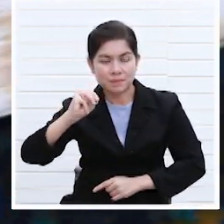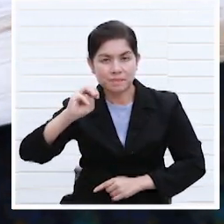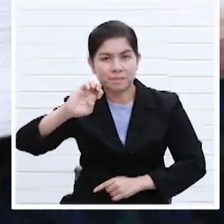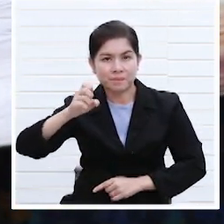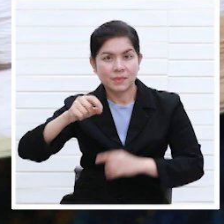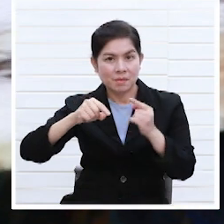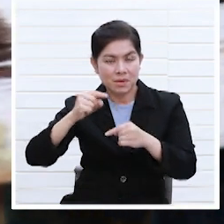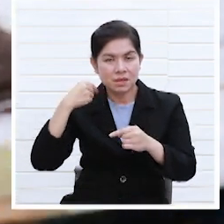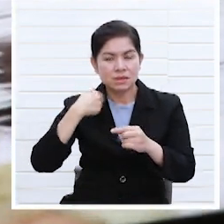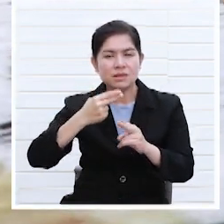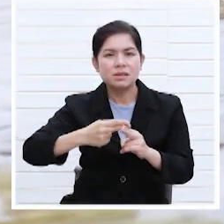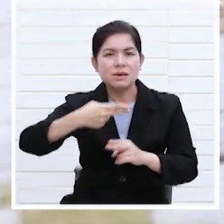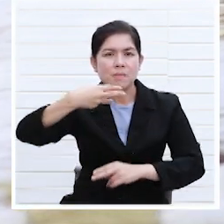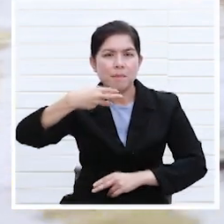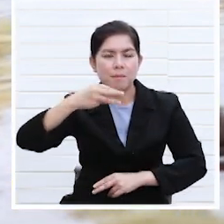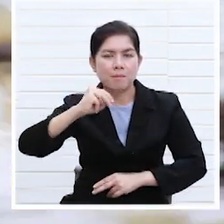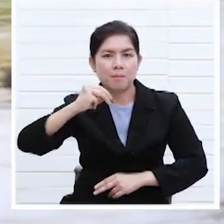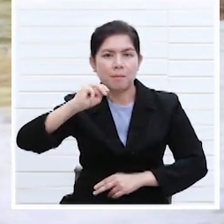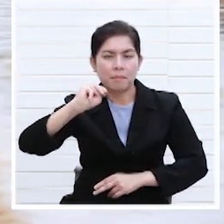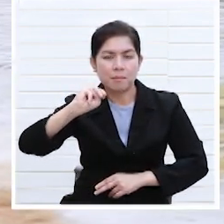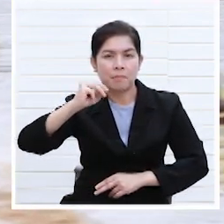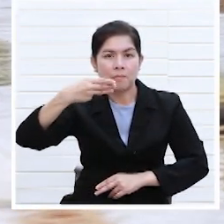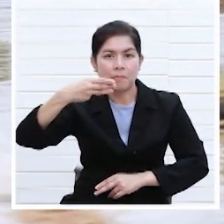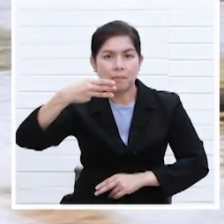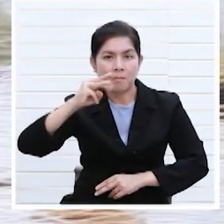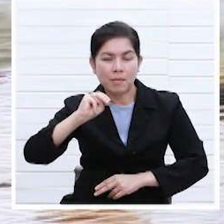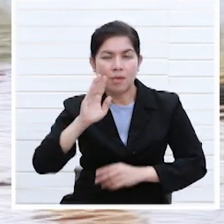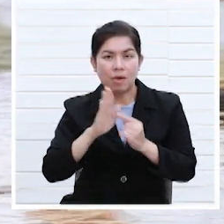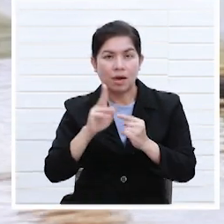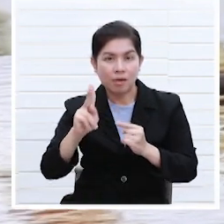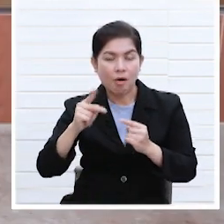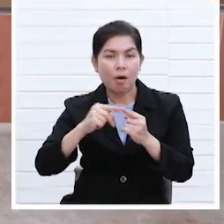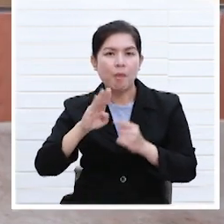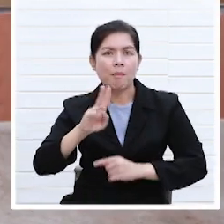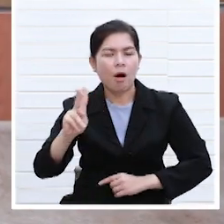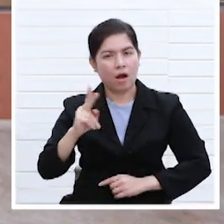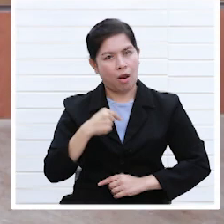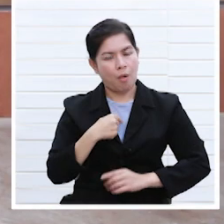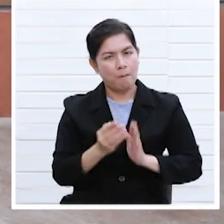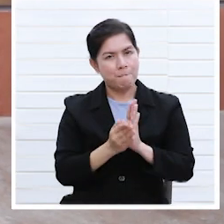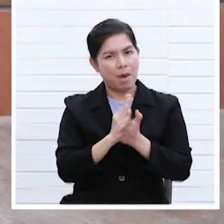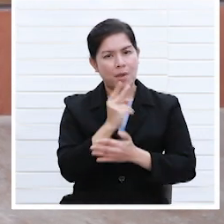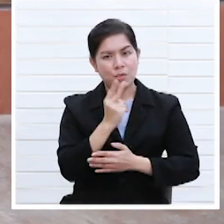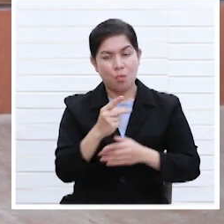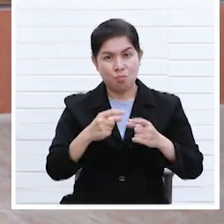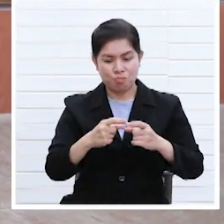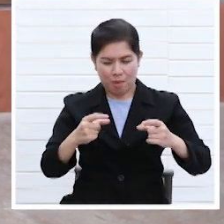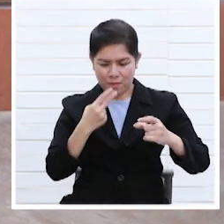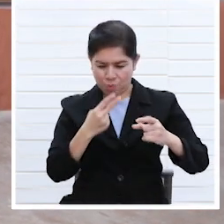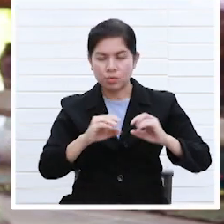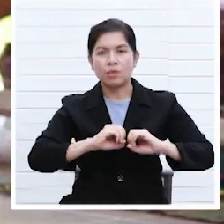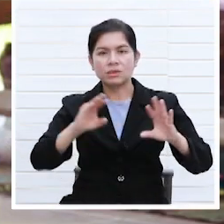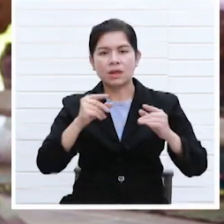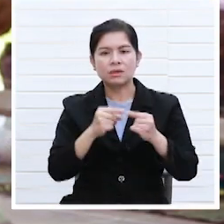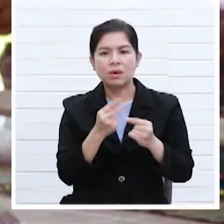หมากจับประยุกต์ลายหมากบก หมากบก ลายหมากบกในนี้ก็จะเป็นลายเล็กเราก็พัฒนาให้มันโมเดิร์นขึ้นเฉยๆให้มันให